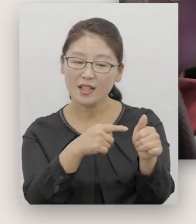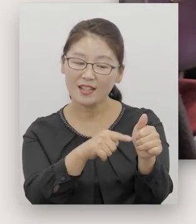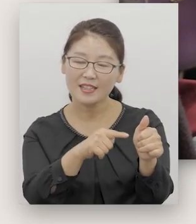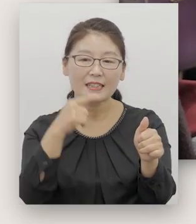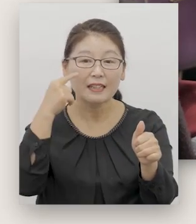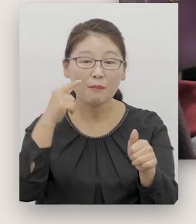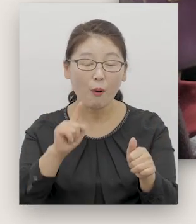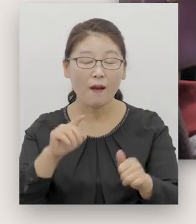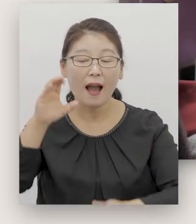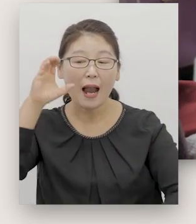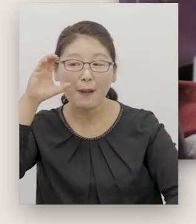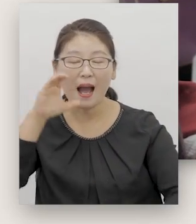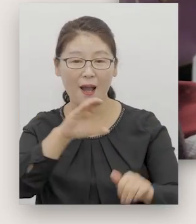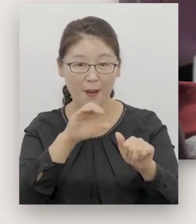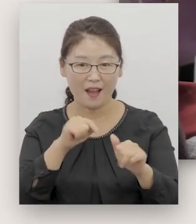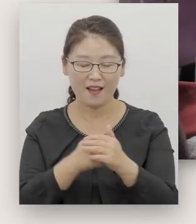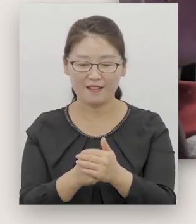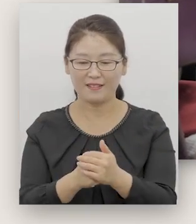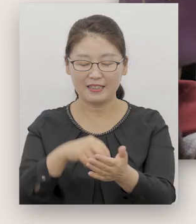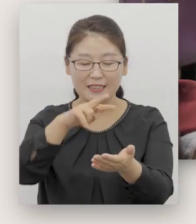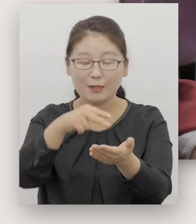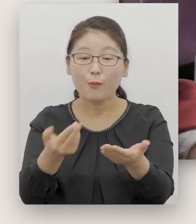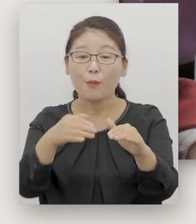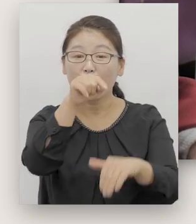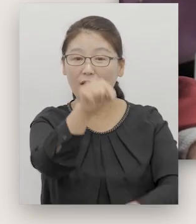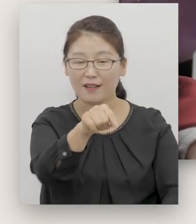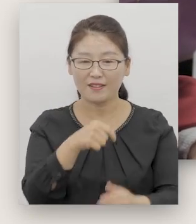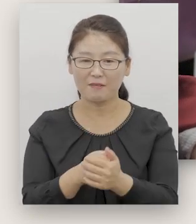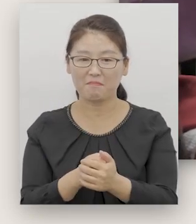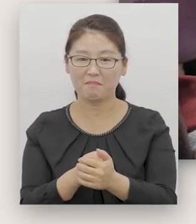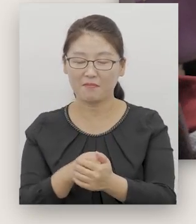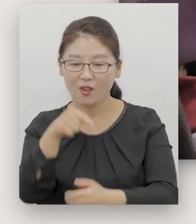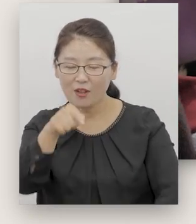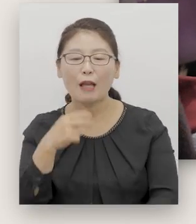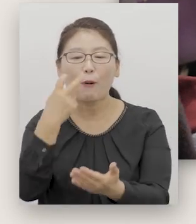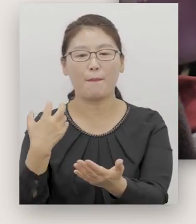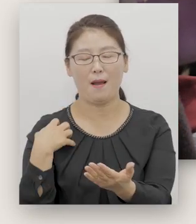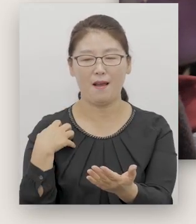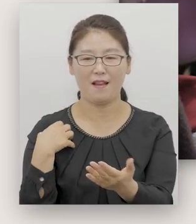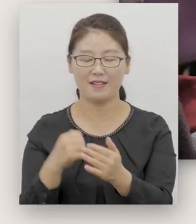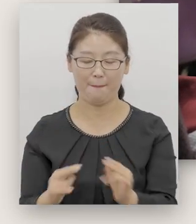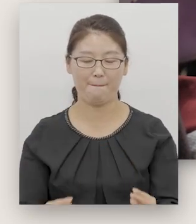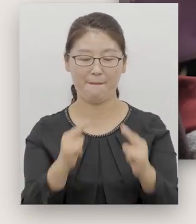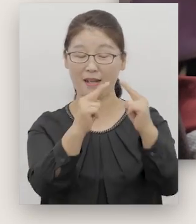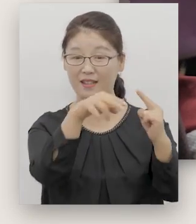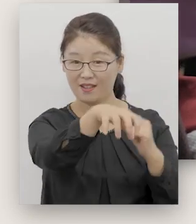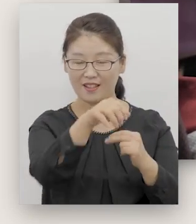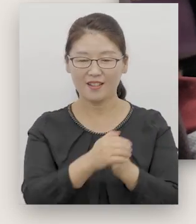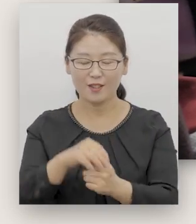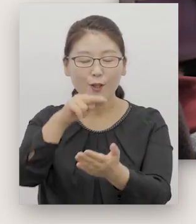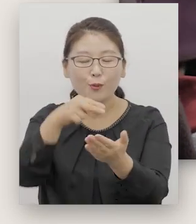도서관의 사서로 일을 하게 되는데요. 파리에 있는 생쥐니에브 그 도서관에서 사서로 일하면서 당시 이제